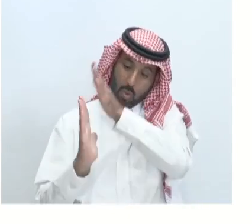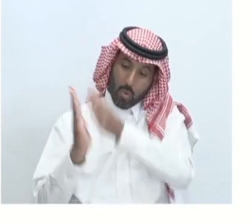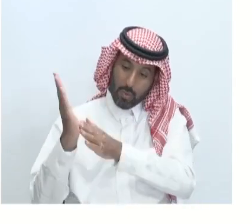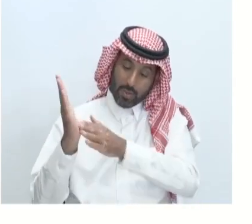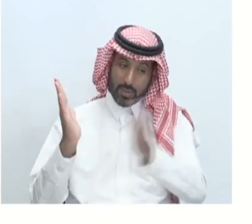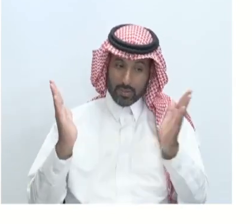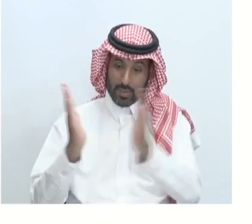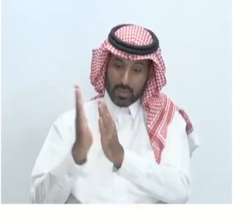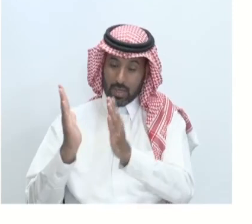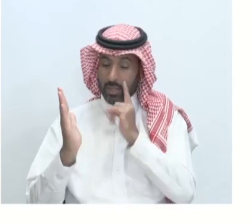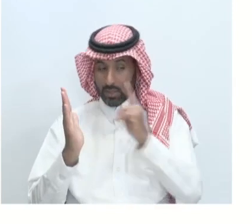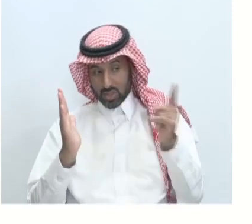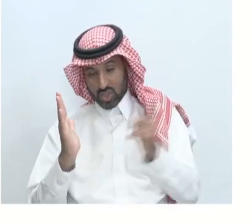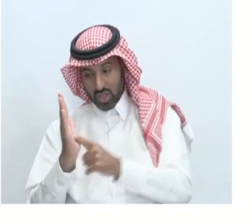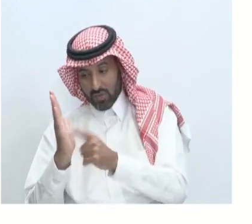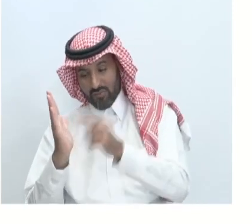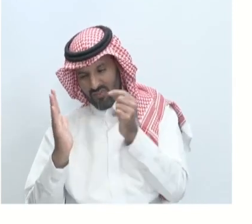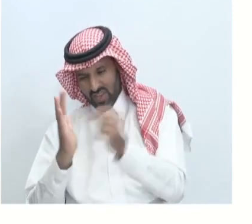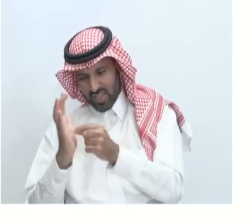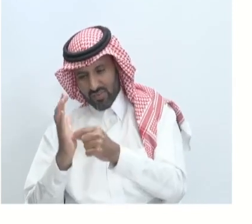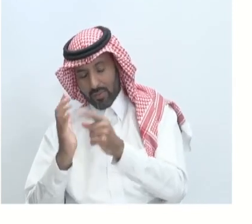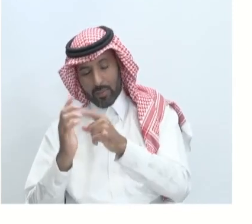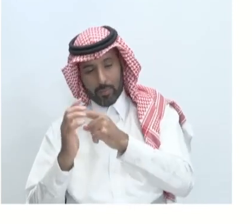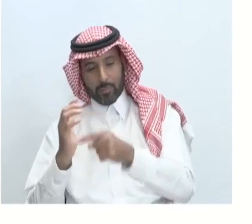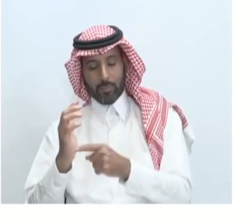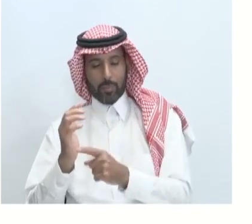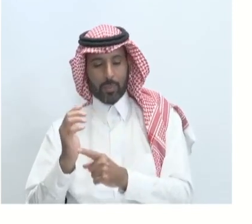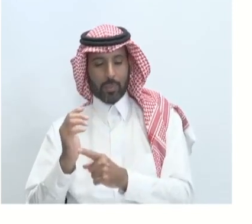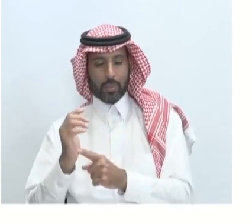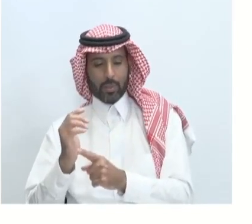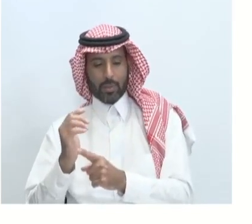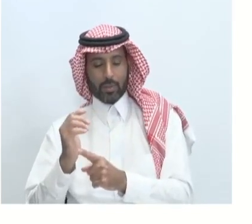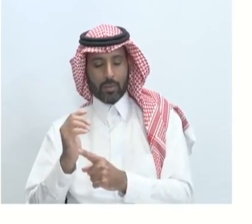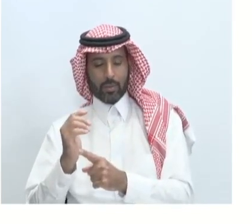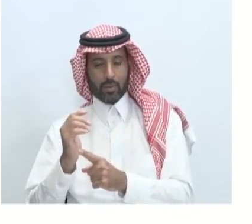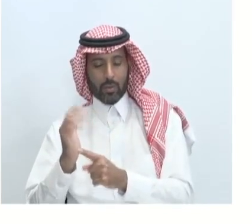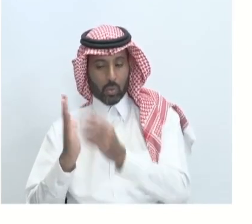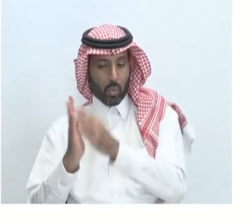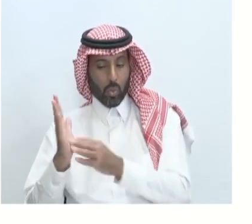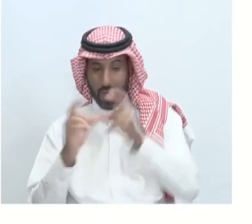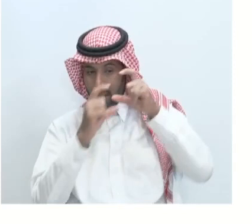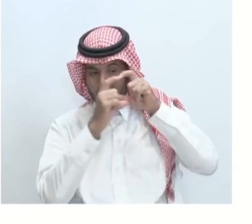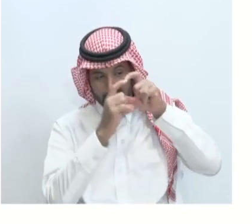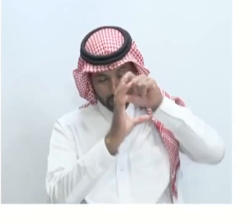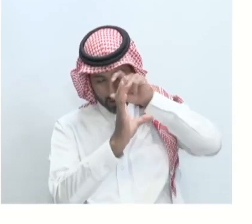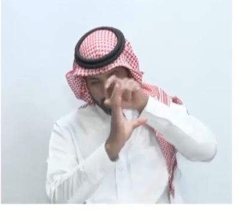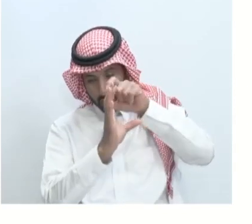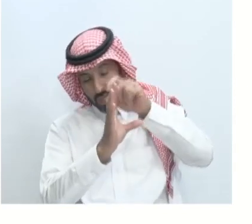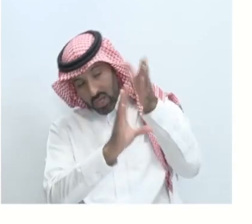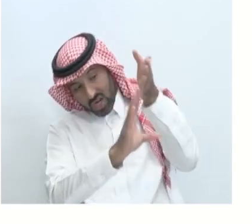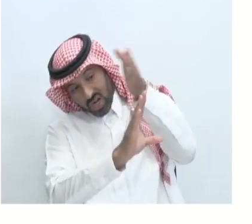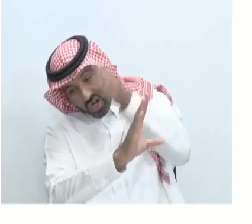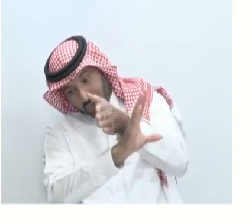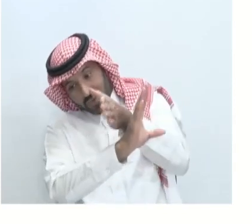الاشعه الى فتحه في مركز المراه الرئيسه حيث توضع العدسه العينيه خلف